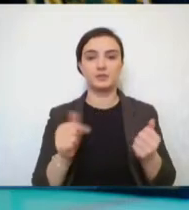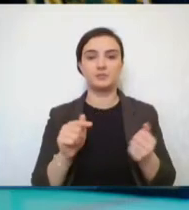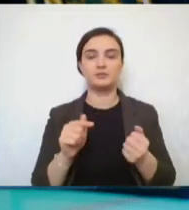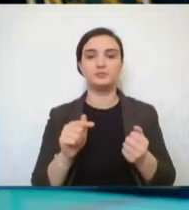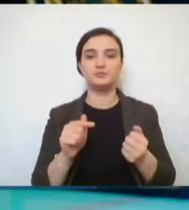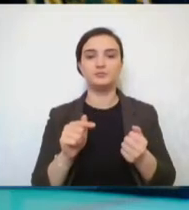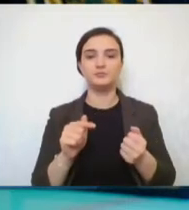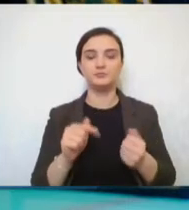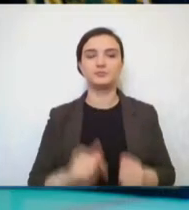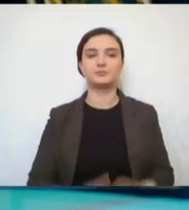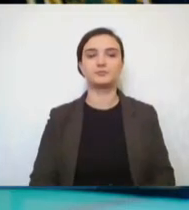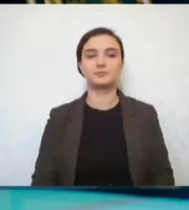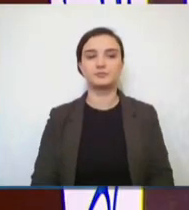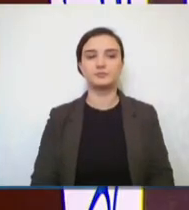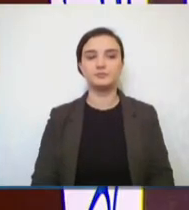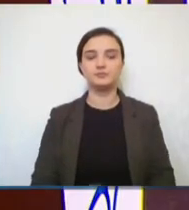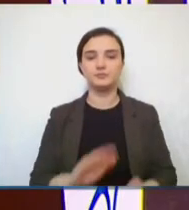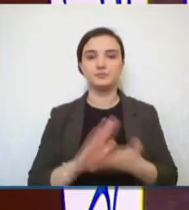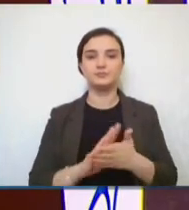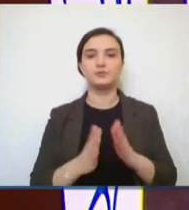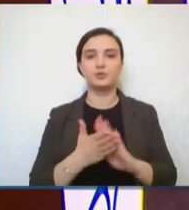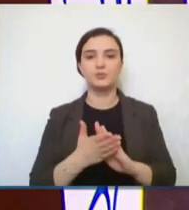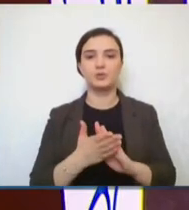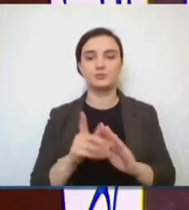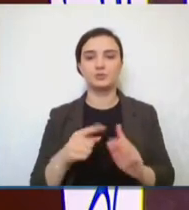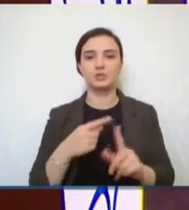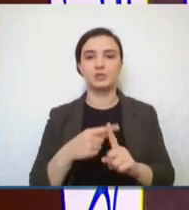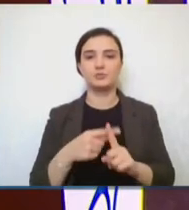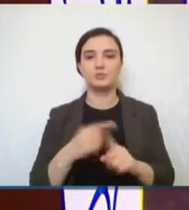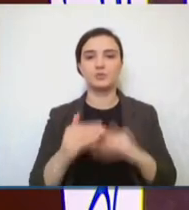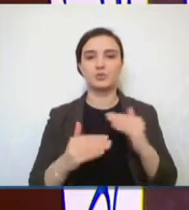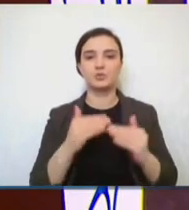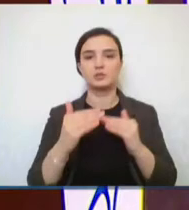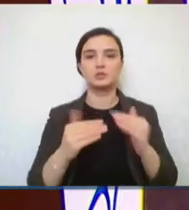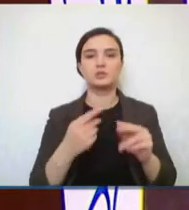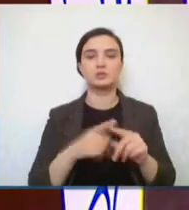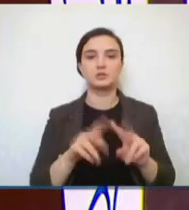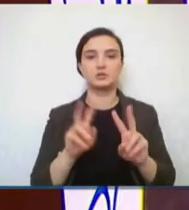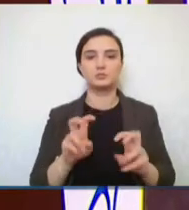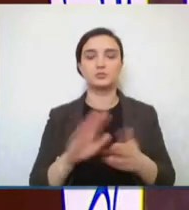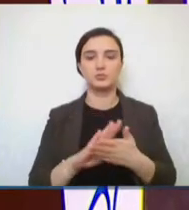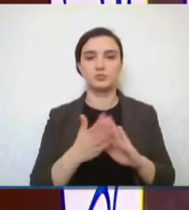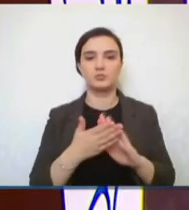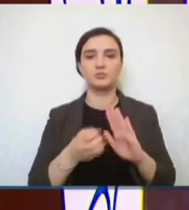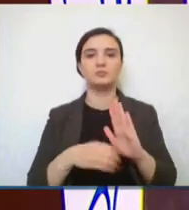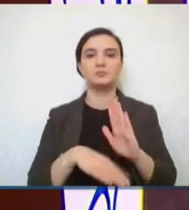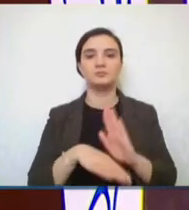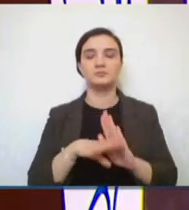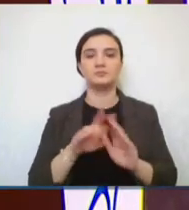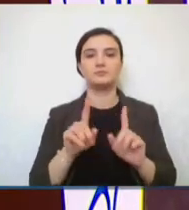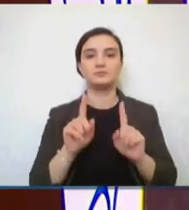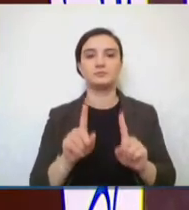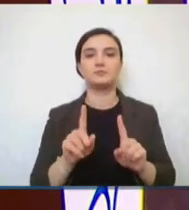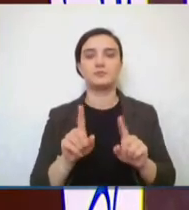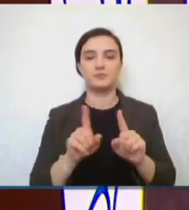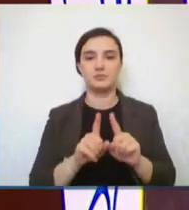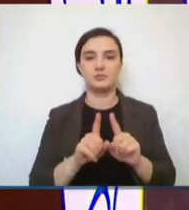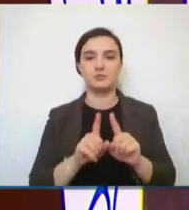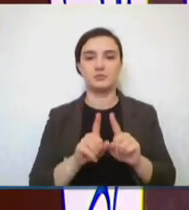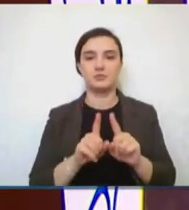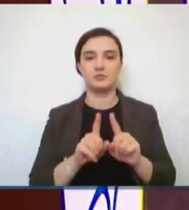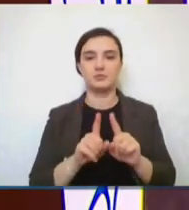ანუ მდგომარეობის დადებით პროგრესზე მიანიშნებს. ანუ მდგომარეობა უმჯობესდება, მაგრამ მაინც შეიძლება ეს